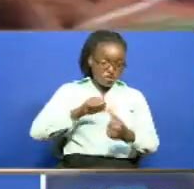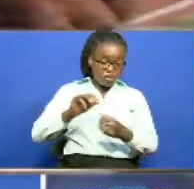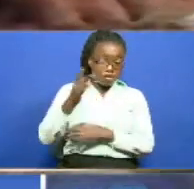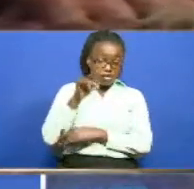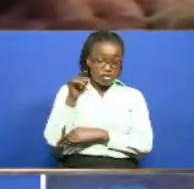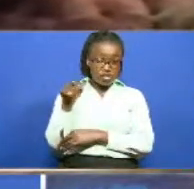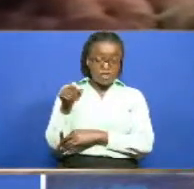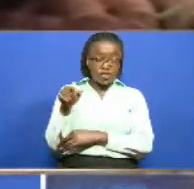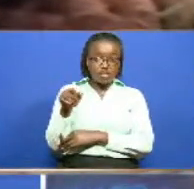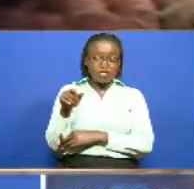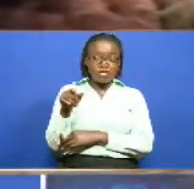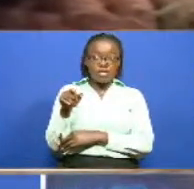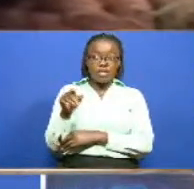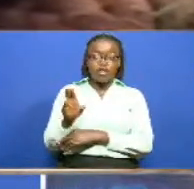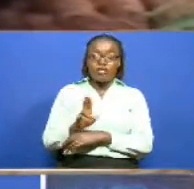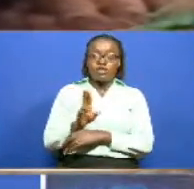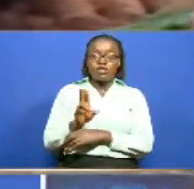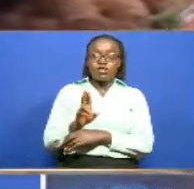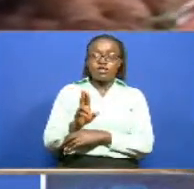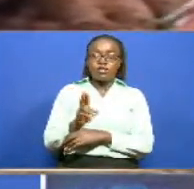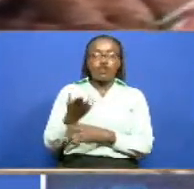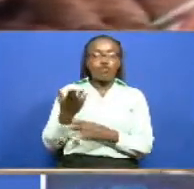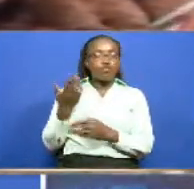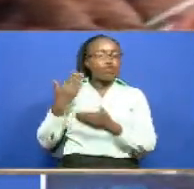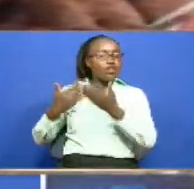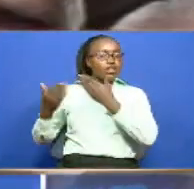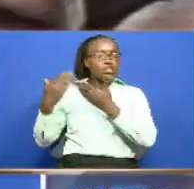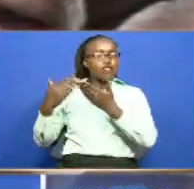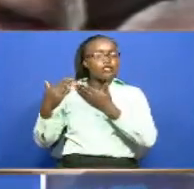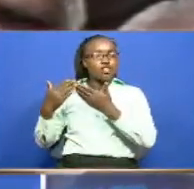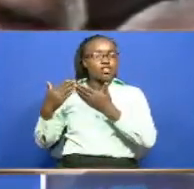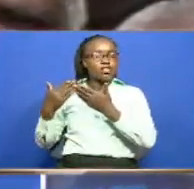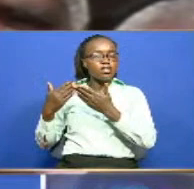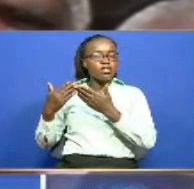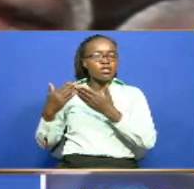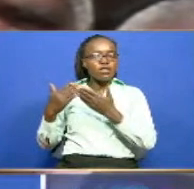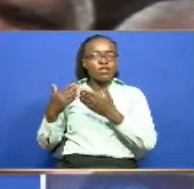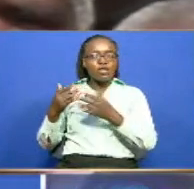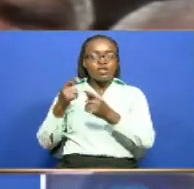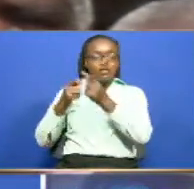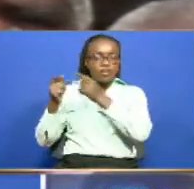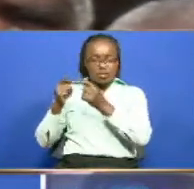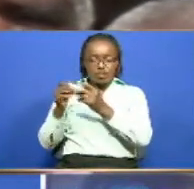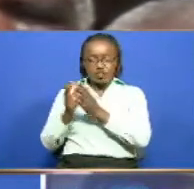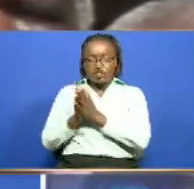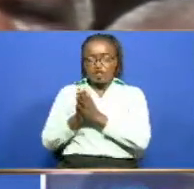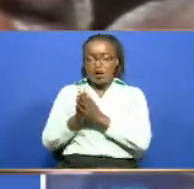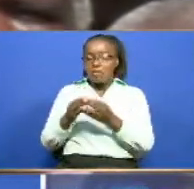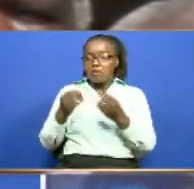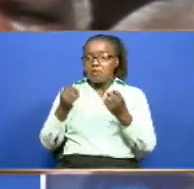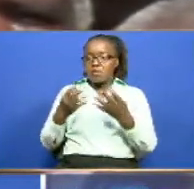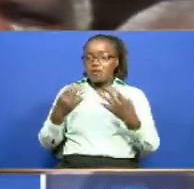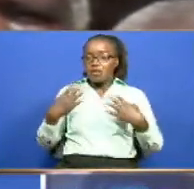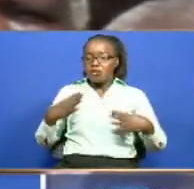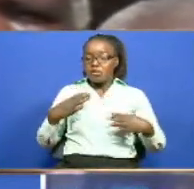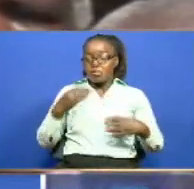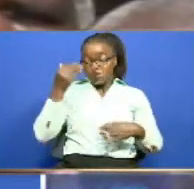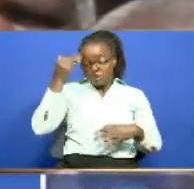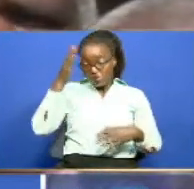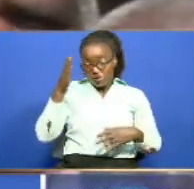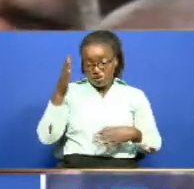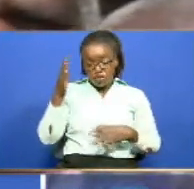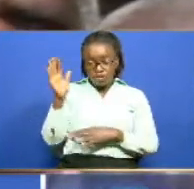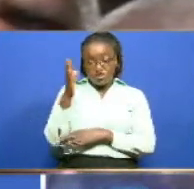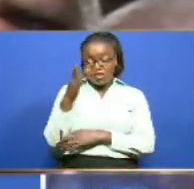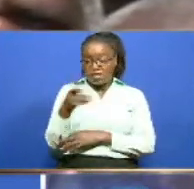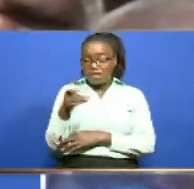tree was used as a tomb for ancient heroes. Na watu wengi wale hawajui mambo ya hii mti, waache kuongea